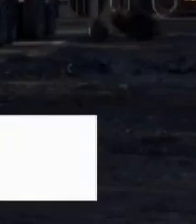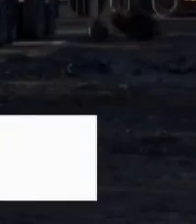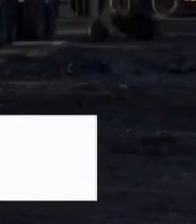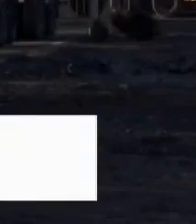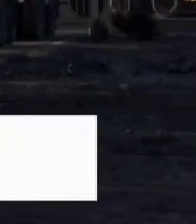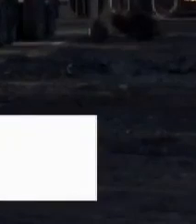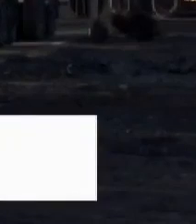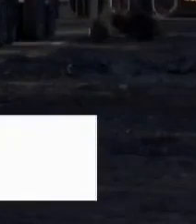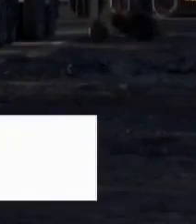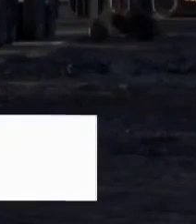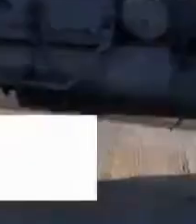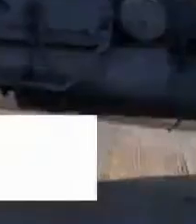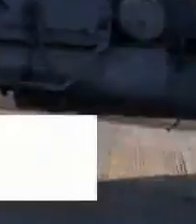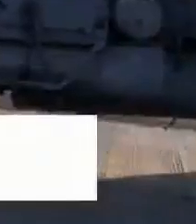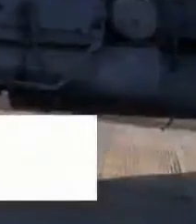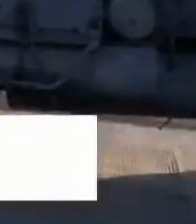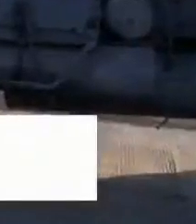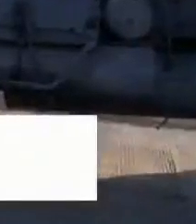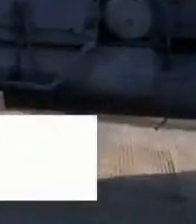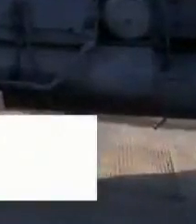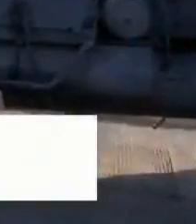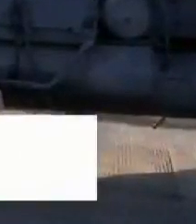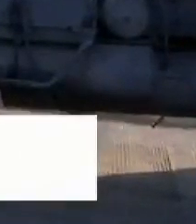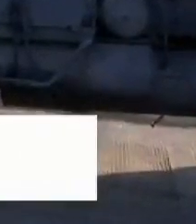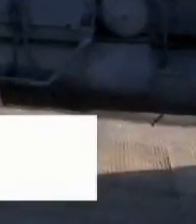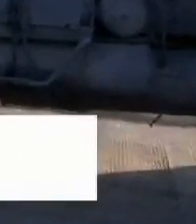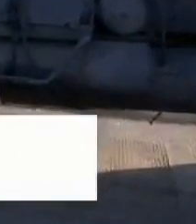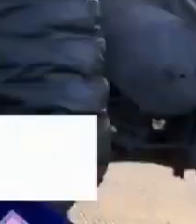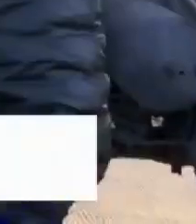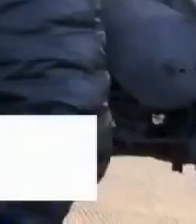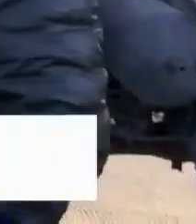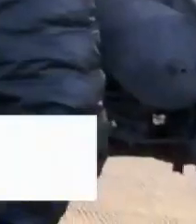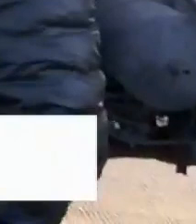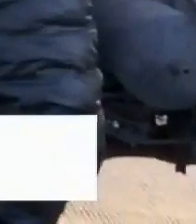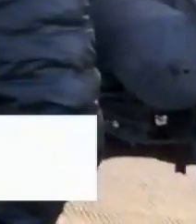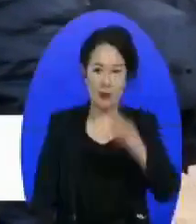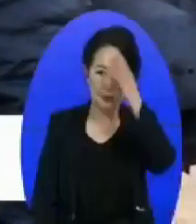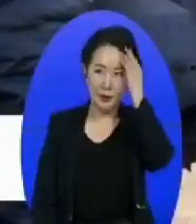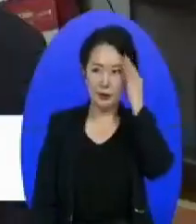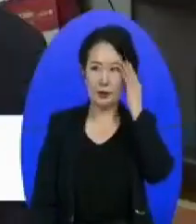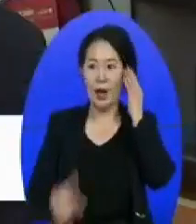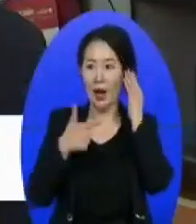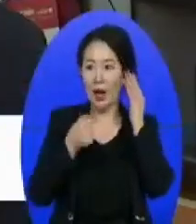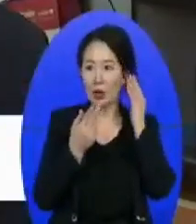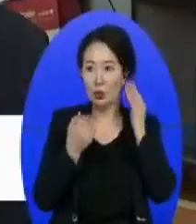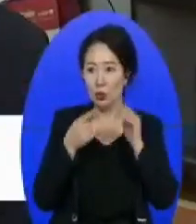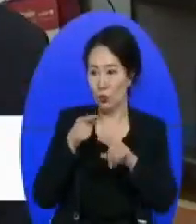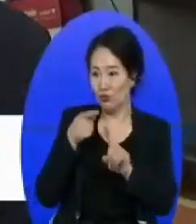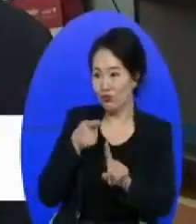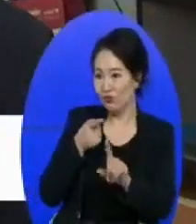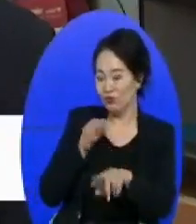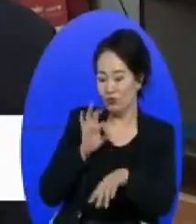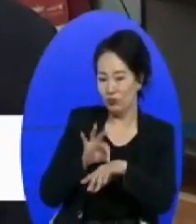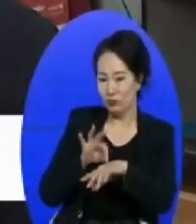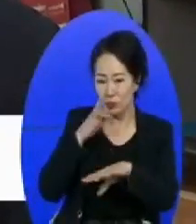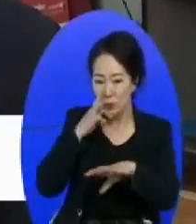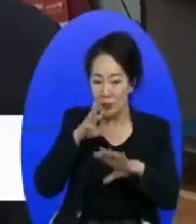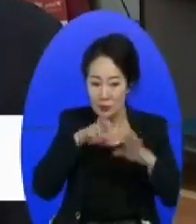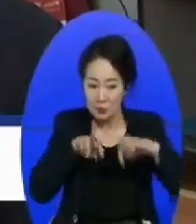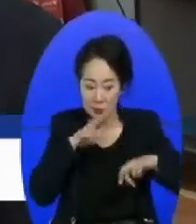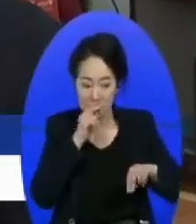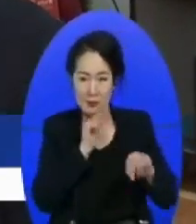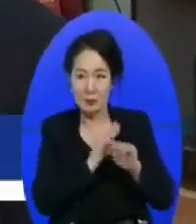шатны өрхийн эмчилгүүдийн эмч мэрэгчлэнүүдийг бэлэн байдлын үед авах арга хэмжээний чиглэл өгсөн байна. Өрх нэгжүүдээр